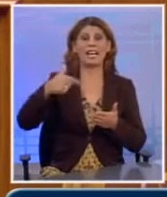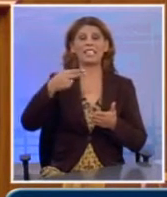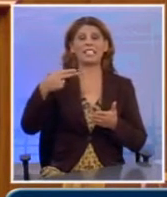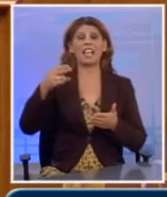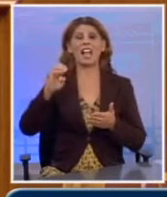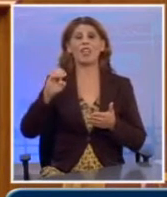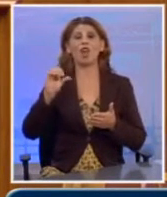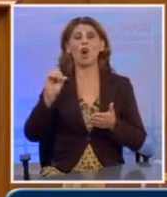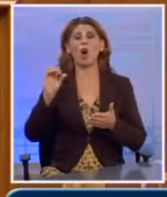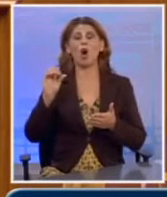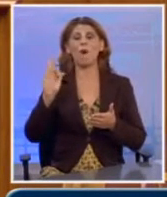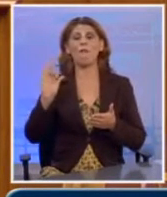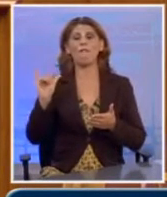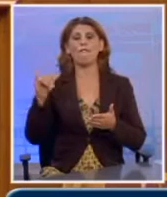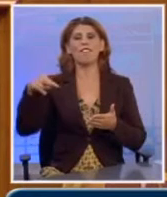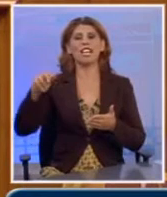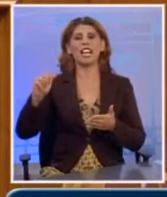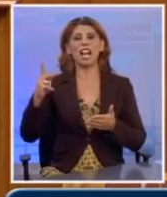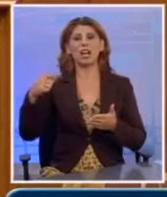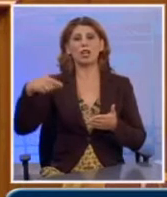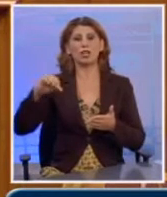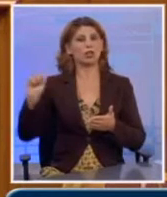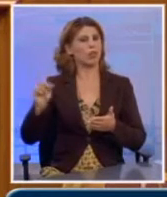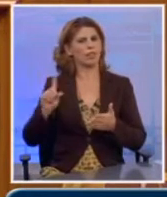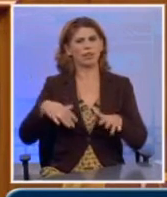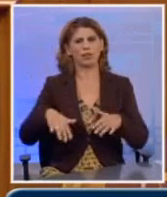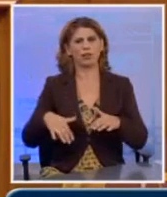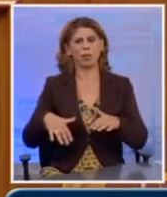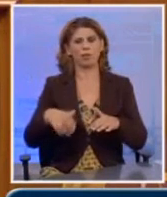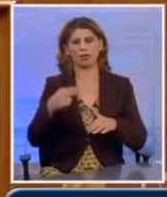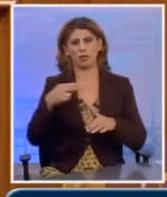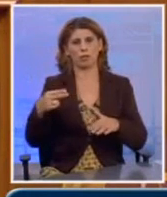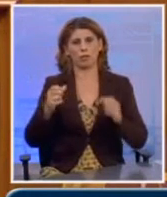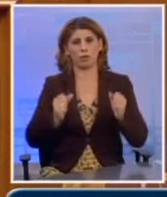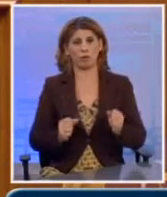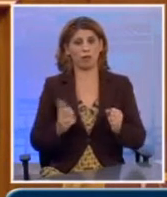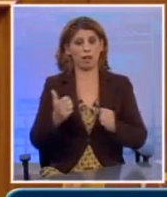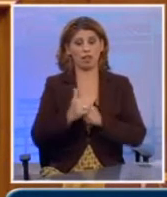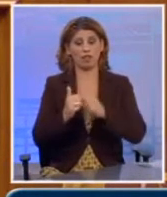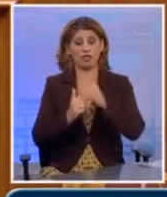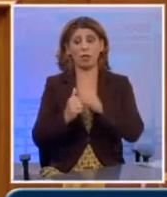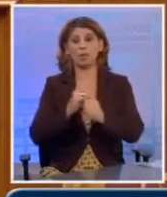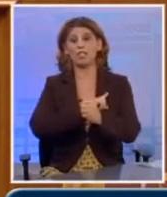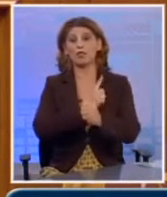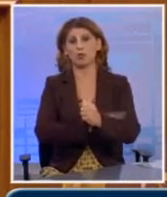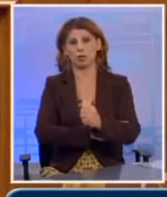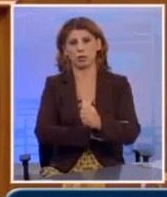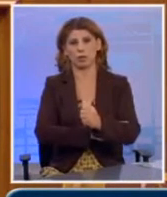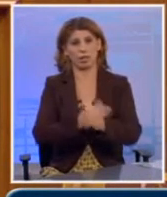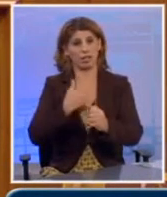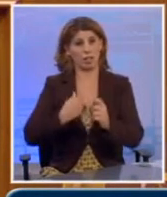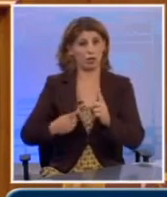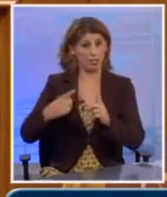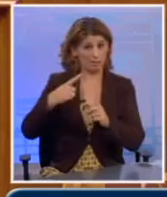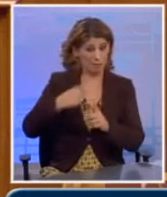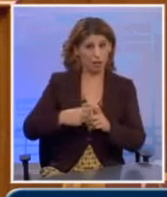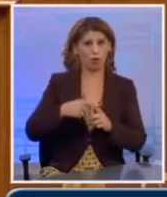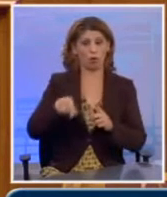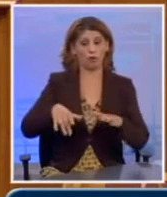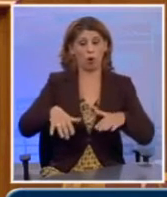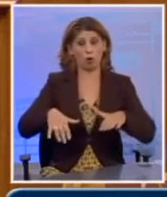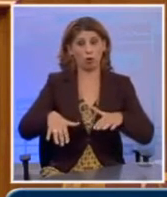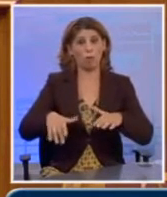του, δεν είναι τρόμος για την υπόσταση των θεσμών, αλλά είναι τρόμος για τις δομές εξουσίας. Και εγώ συμπληρώνω ότι ο τρόμος